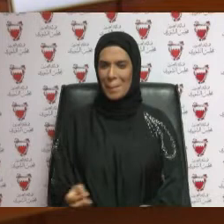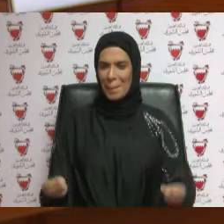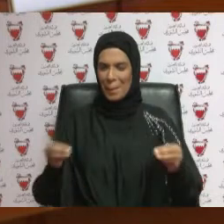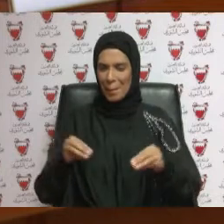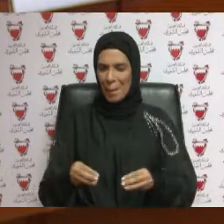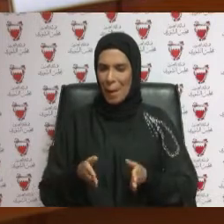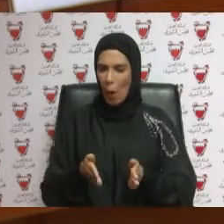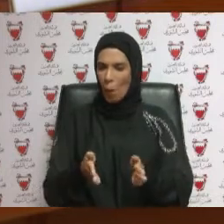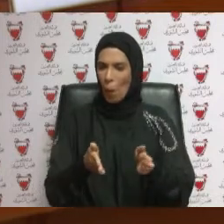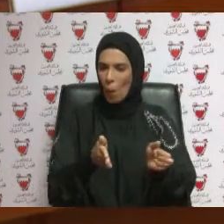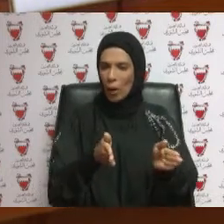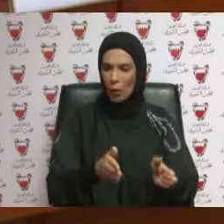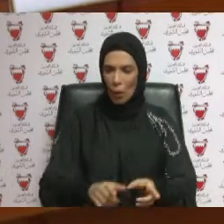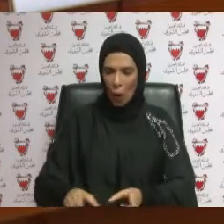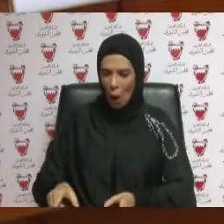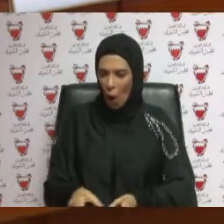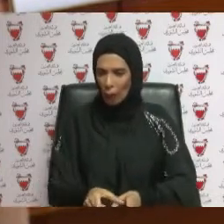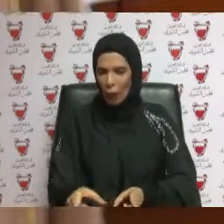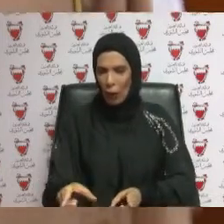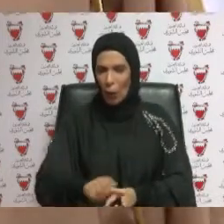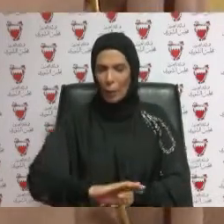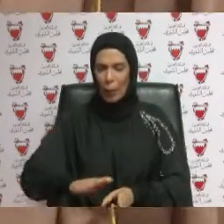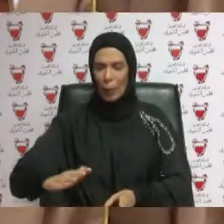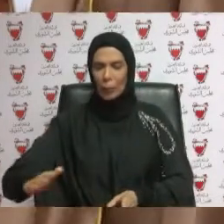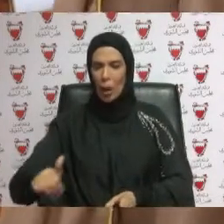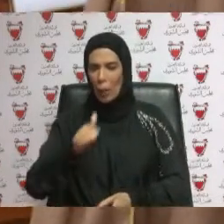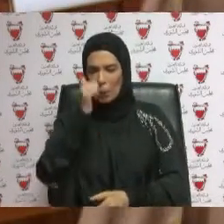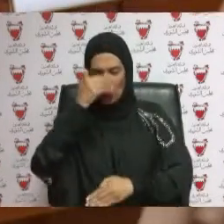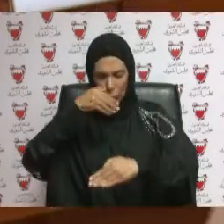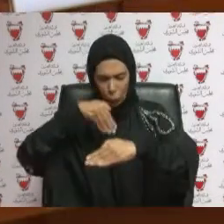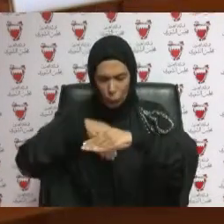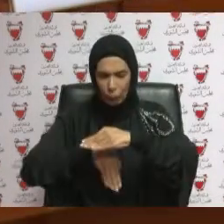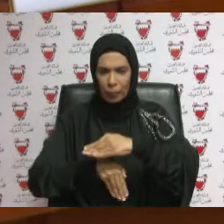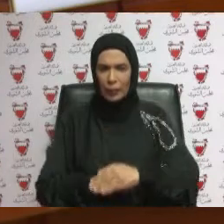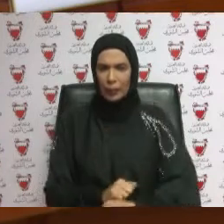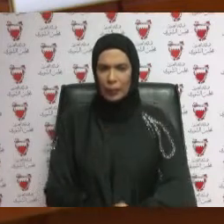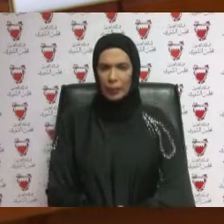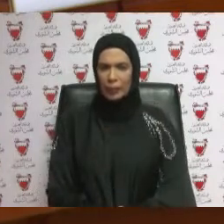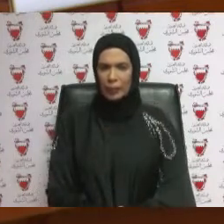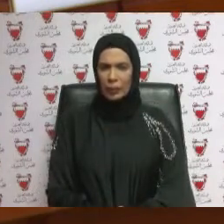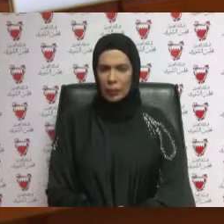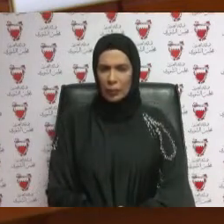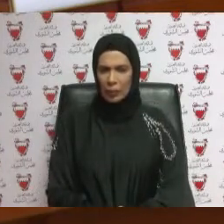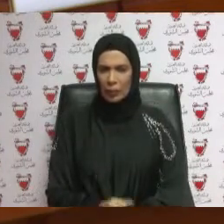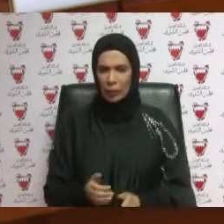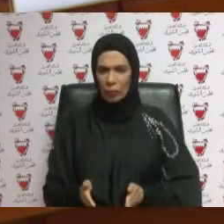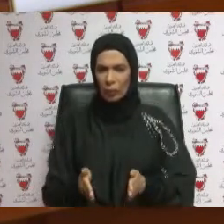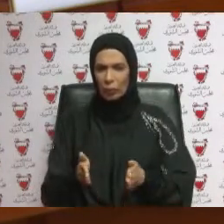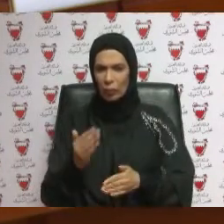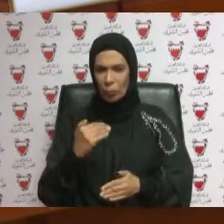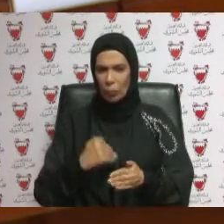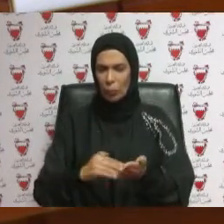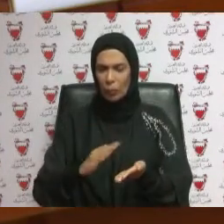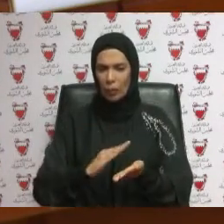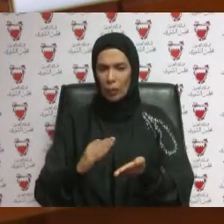المائية ومجال للممرات المائية في الأراضي المغمورة بالمياه. بس أنا ما وضحت لي كيف تكون ممرات مائية في أراضي